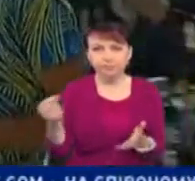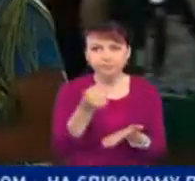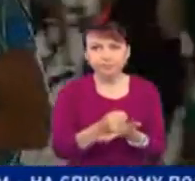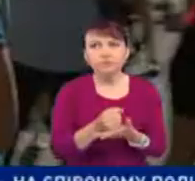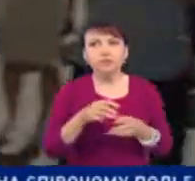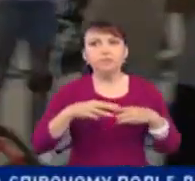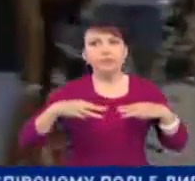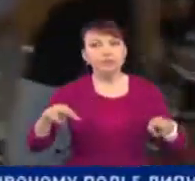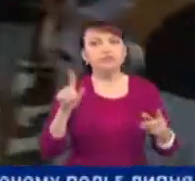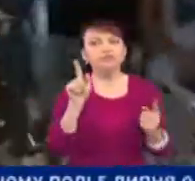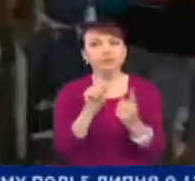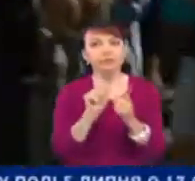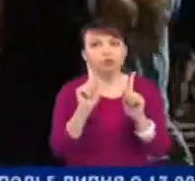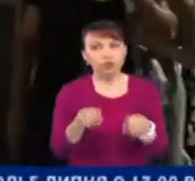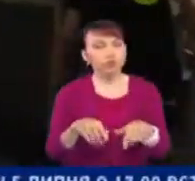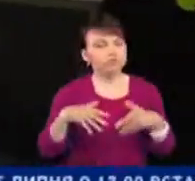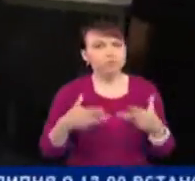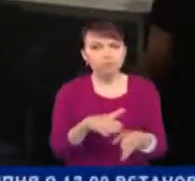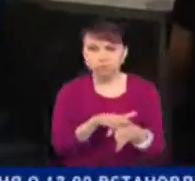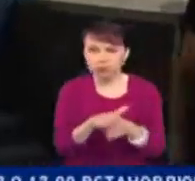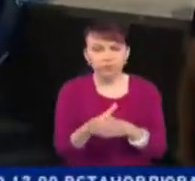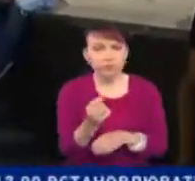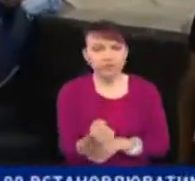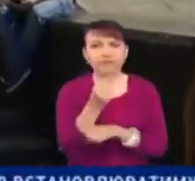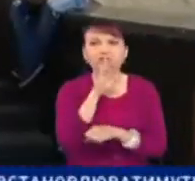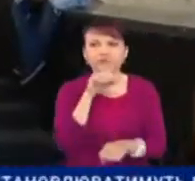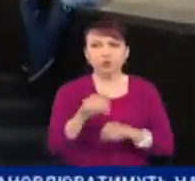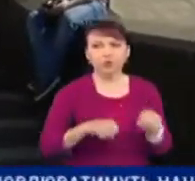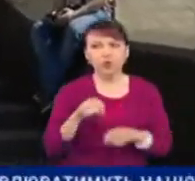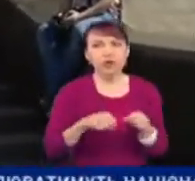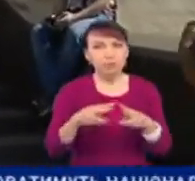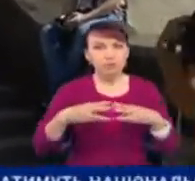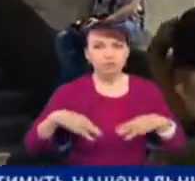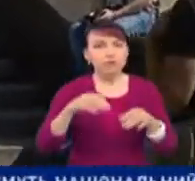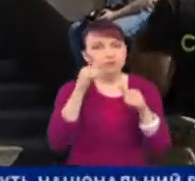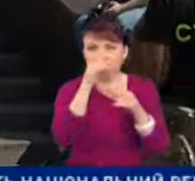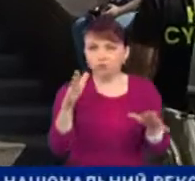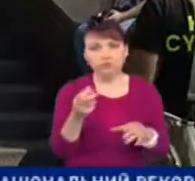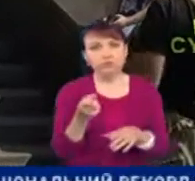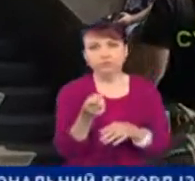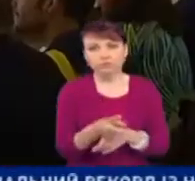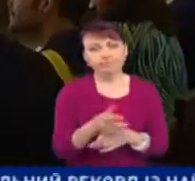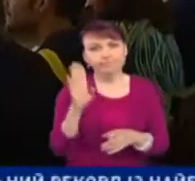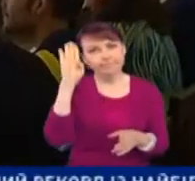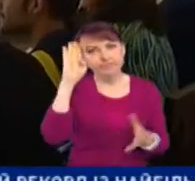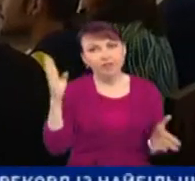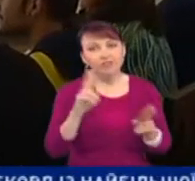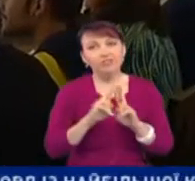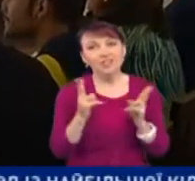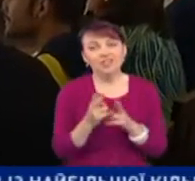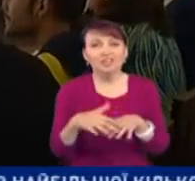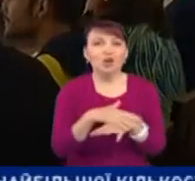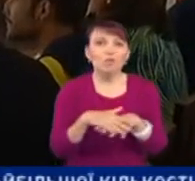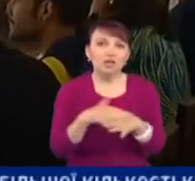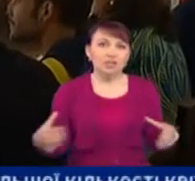який також висловив повну підтримку гонщиці. Міністерство не може звільнити Башенка, оскільки федерація – це громадська